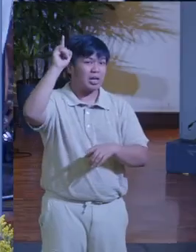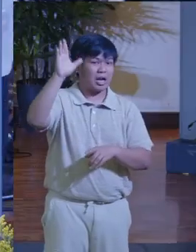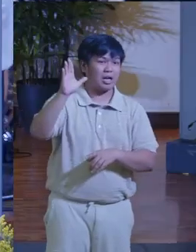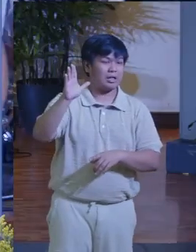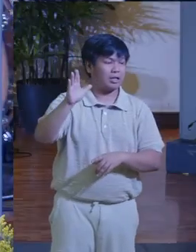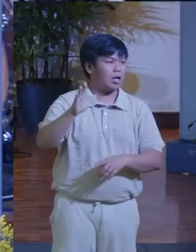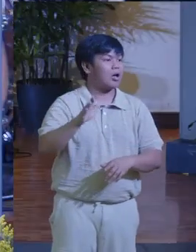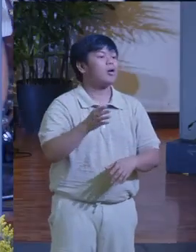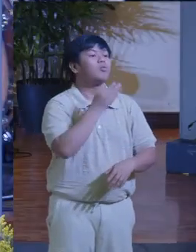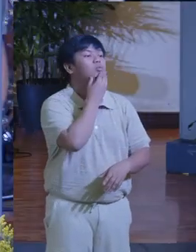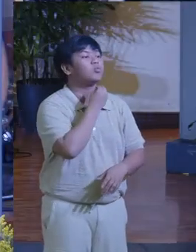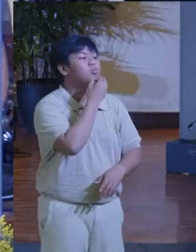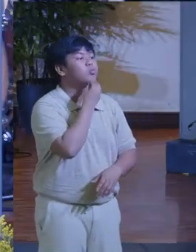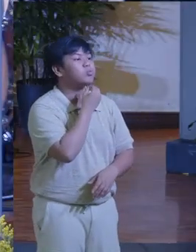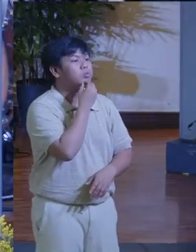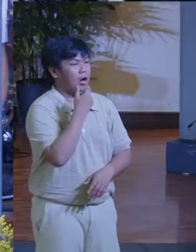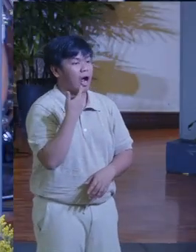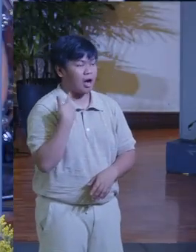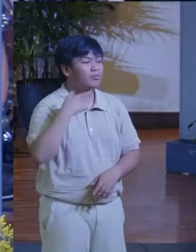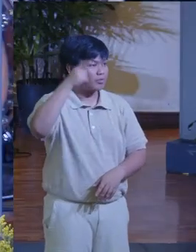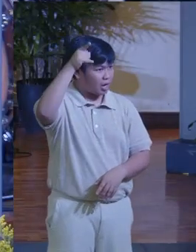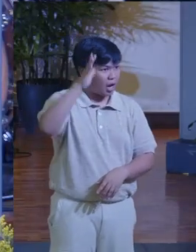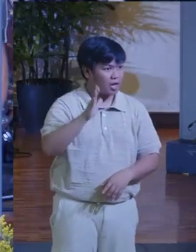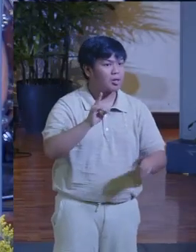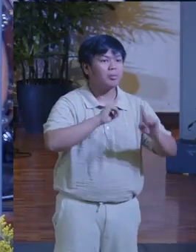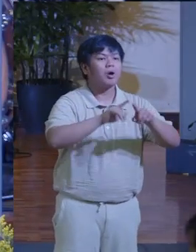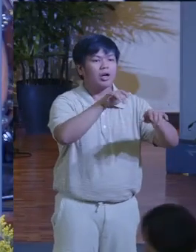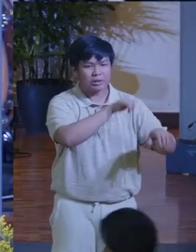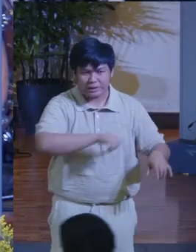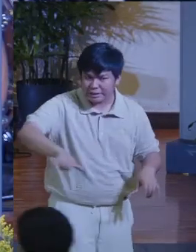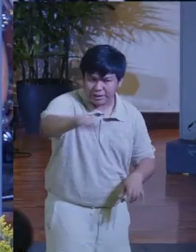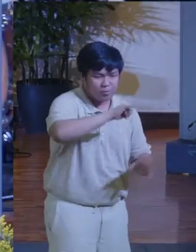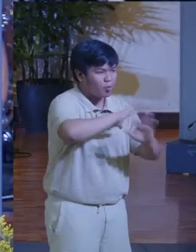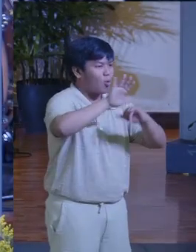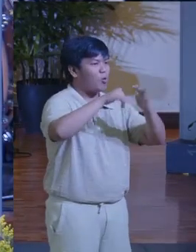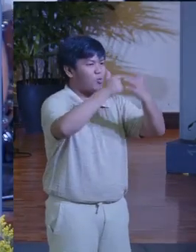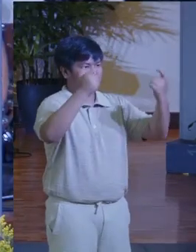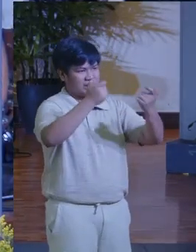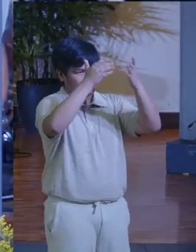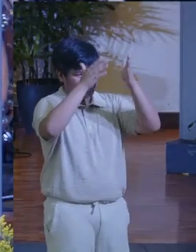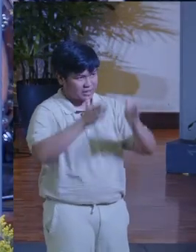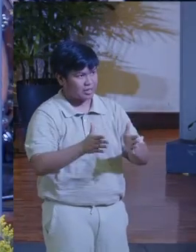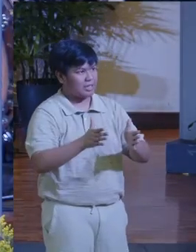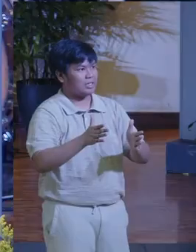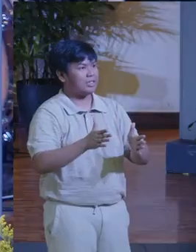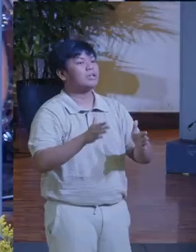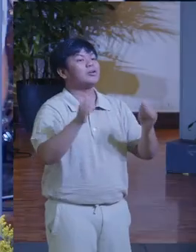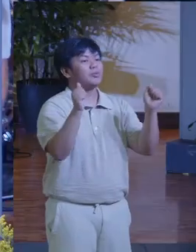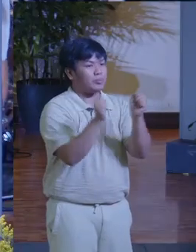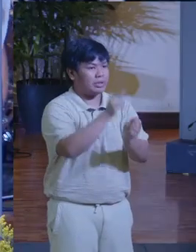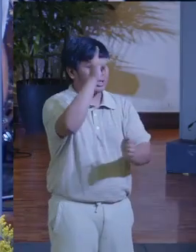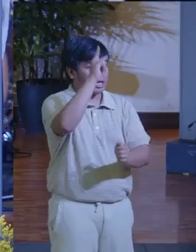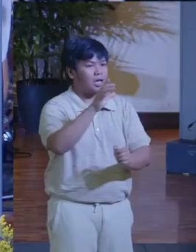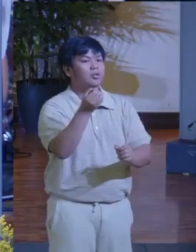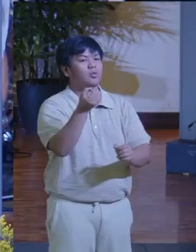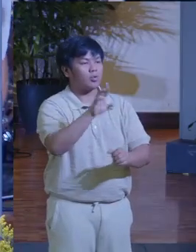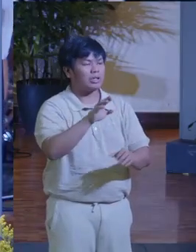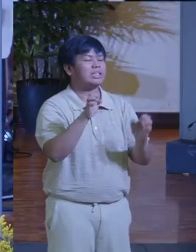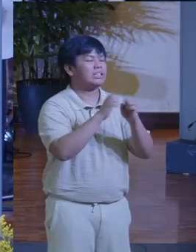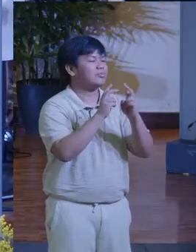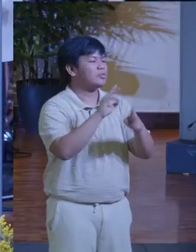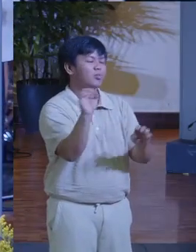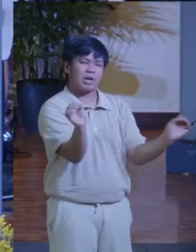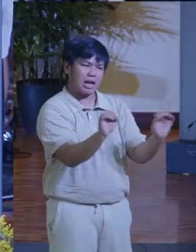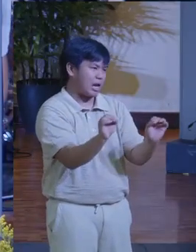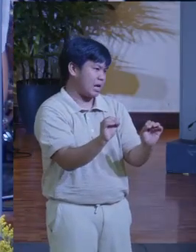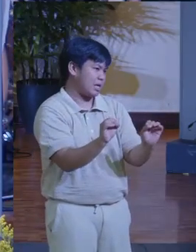batas. Pero ang lahat ay makasalanan. May batas man o wala. Yun po